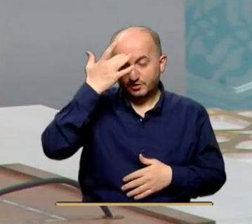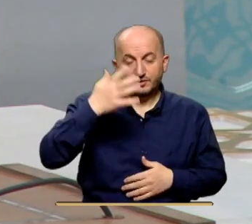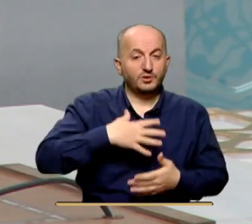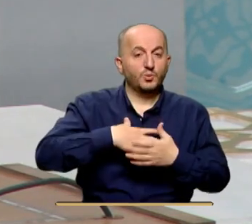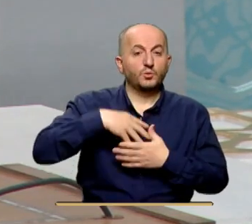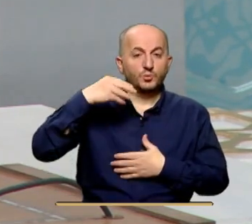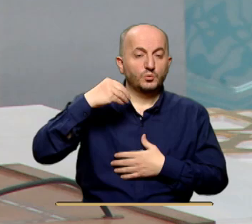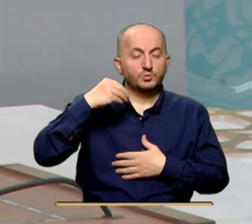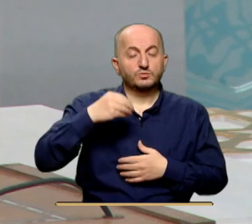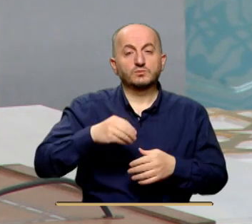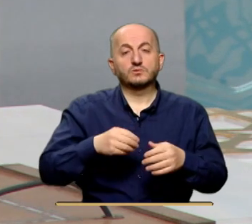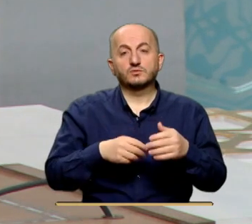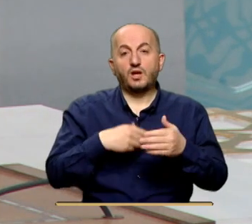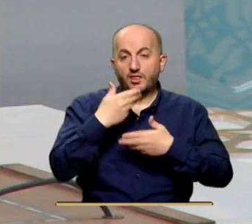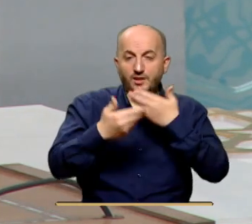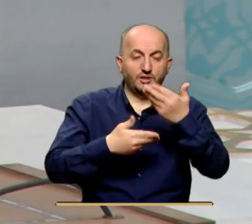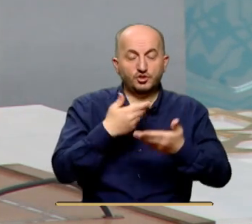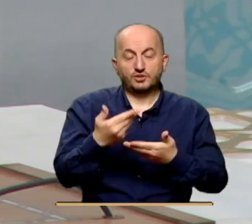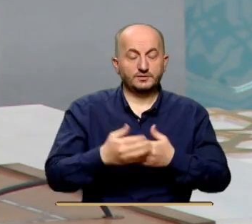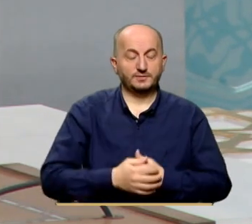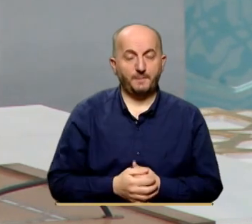ruhunu vaazımızda işleyeceğiz.